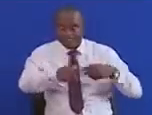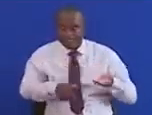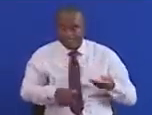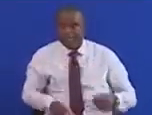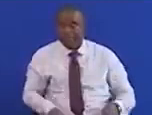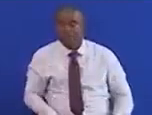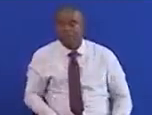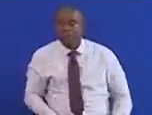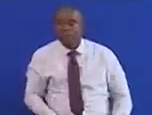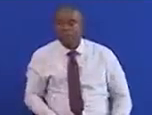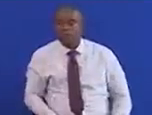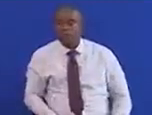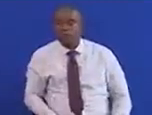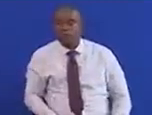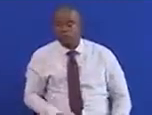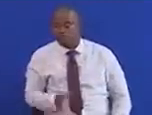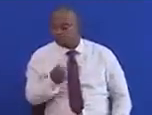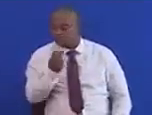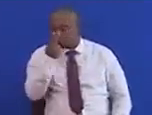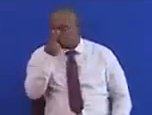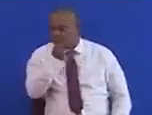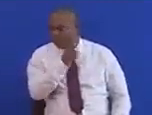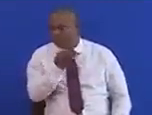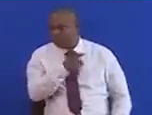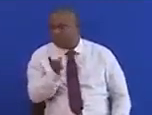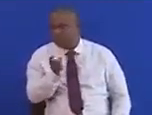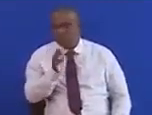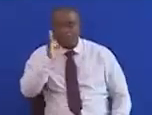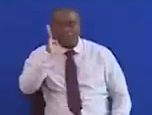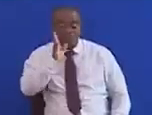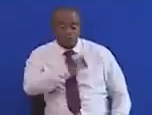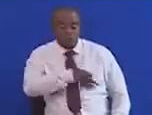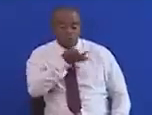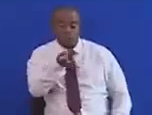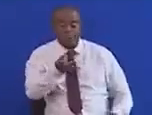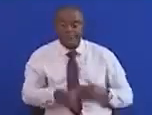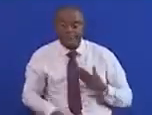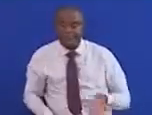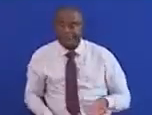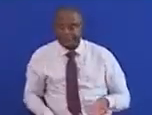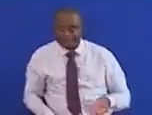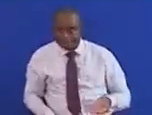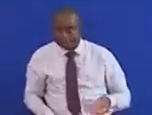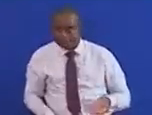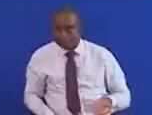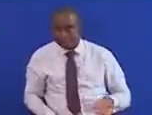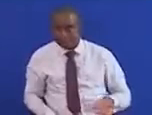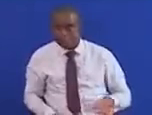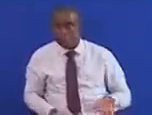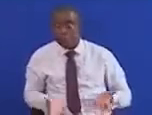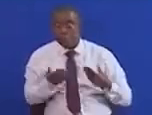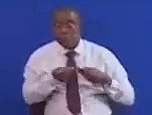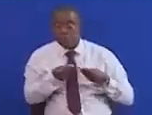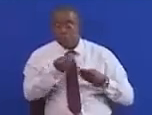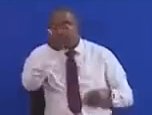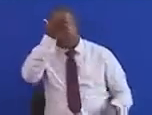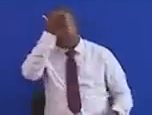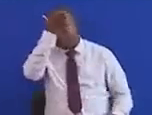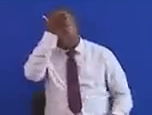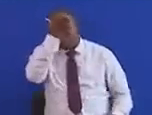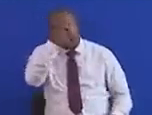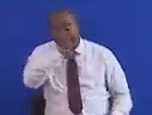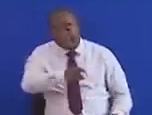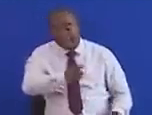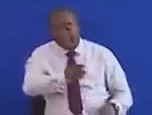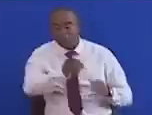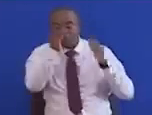la kuzingatia kuona ni namna gani hawa vijana wanaojitolea wanaweza wakapatiwa kipaumbele kwenye mifumo ya